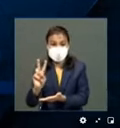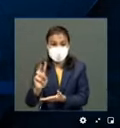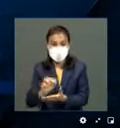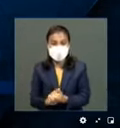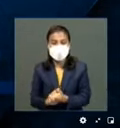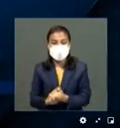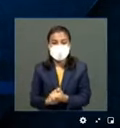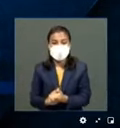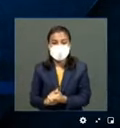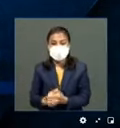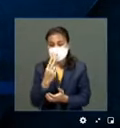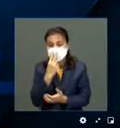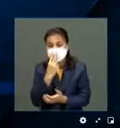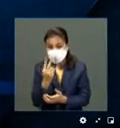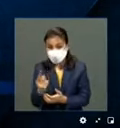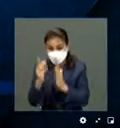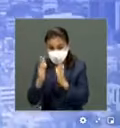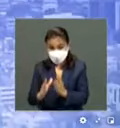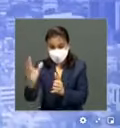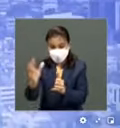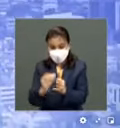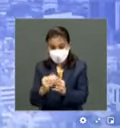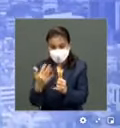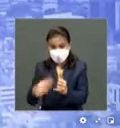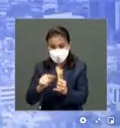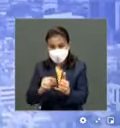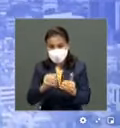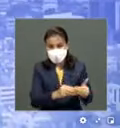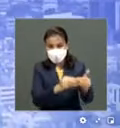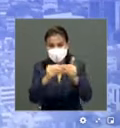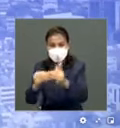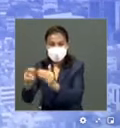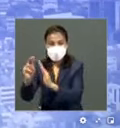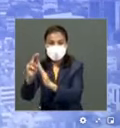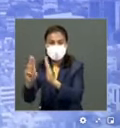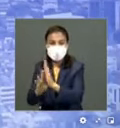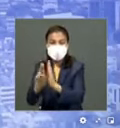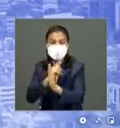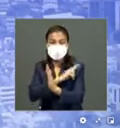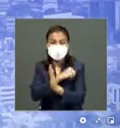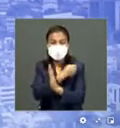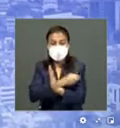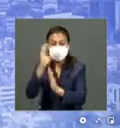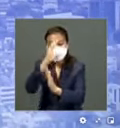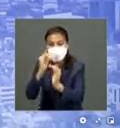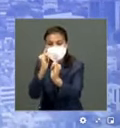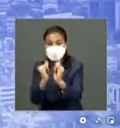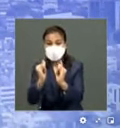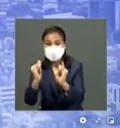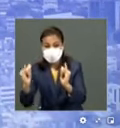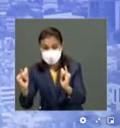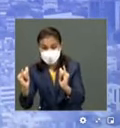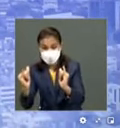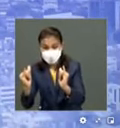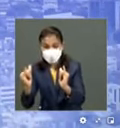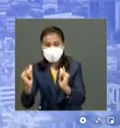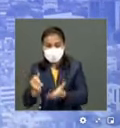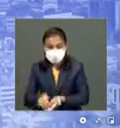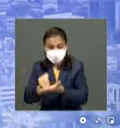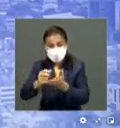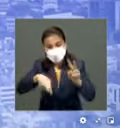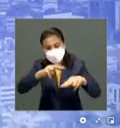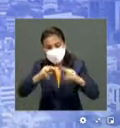ก็คือเมื่อเจอผู้ติดเชื้อก็จะพยายามพาเขาเข้าสู่ระบบการรักษาจัดหาเตียงให้เขาได้เข้ารับการดูแลอย่